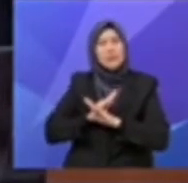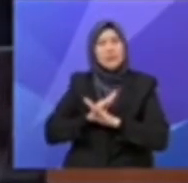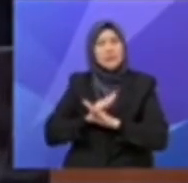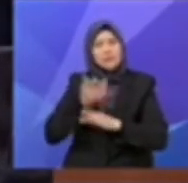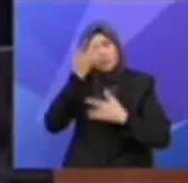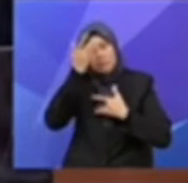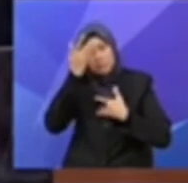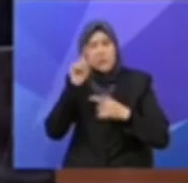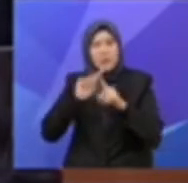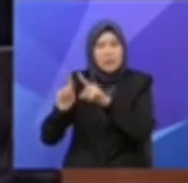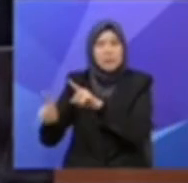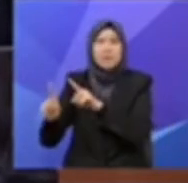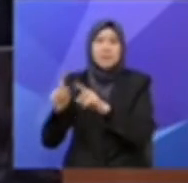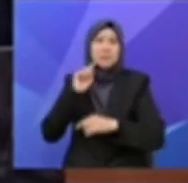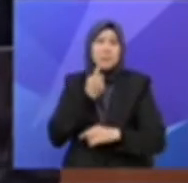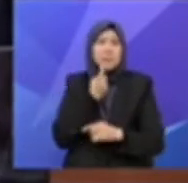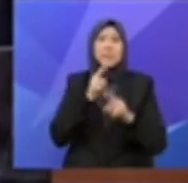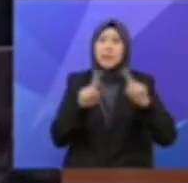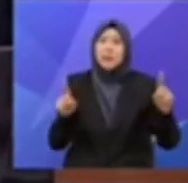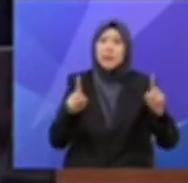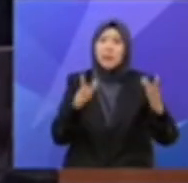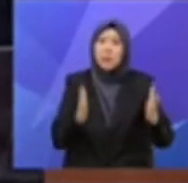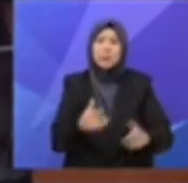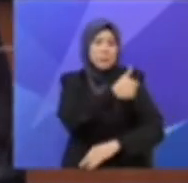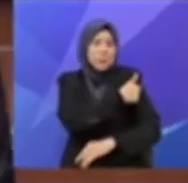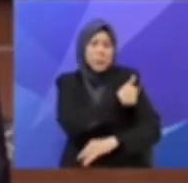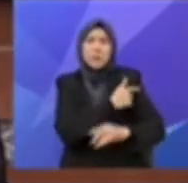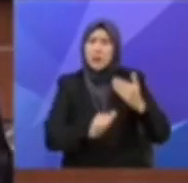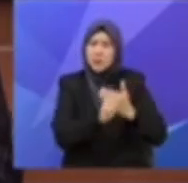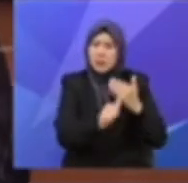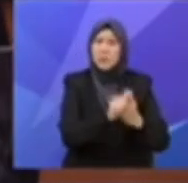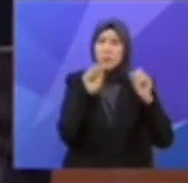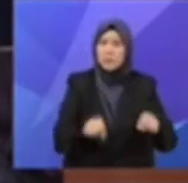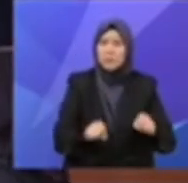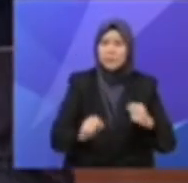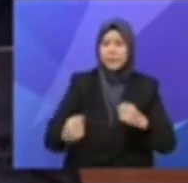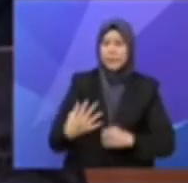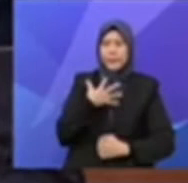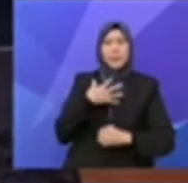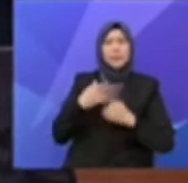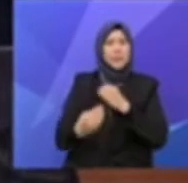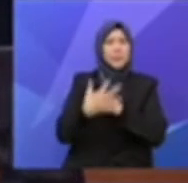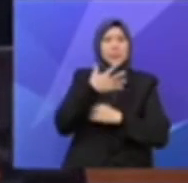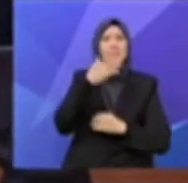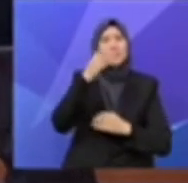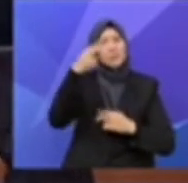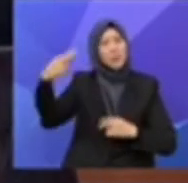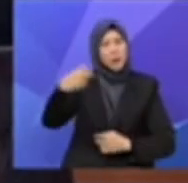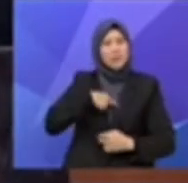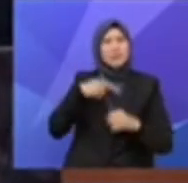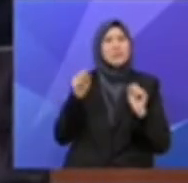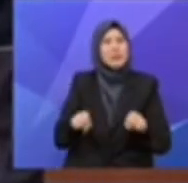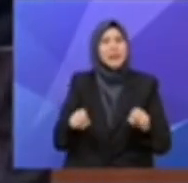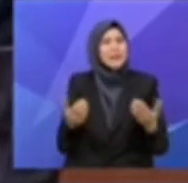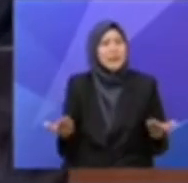mengalami gejala Yes rias namun penerima vaksin masih Posisiku menjadi pembawa beres persoalan